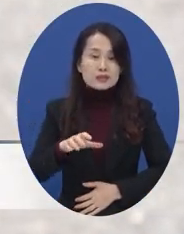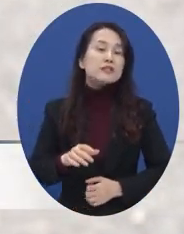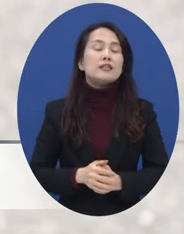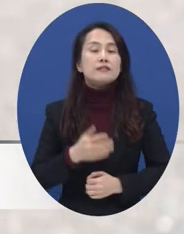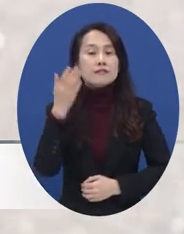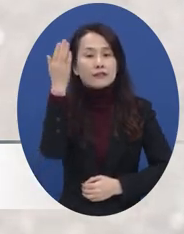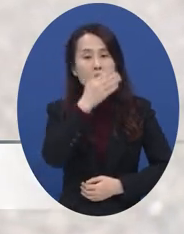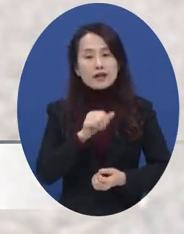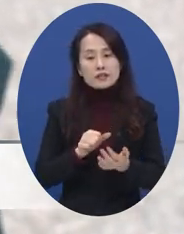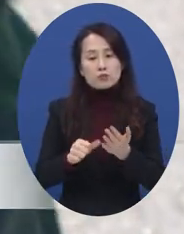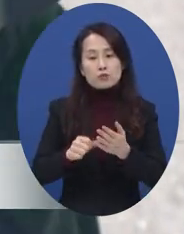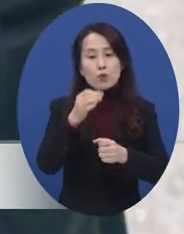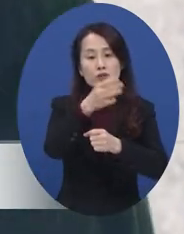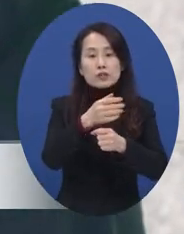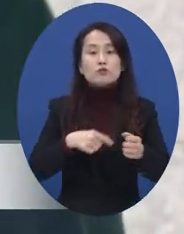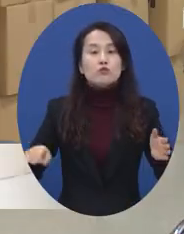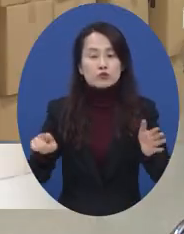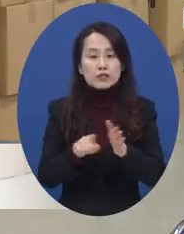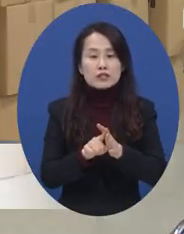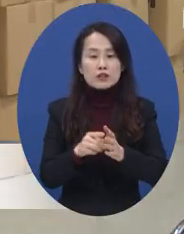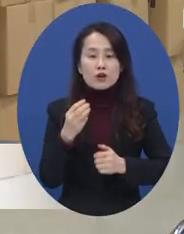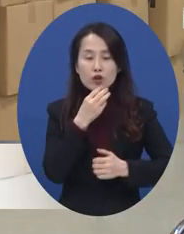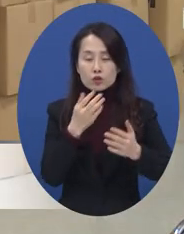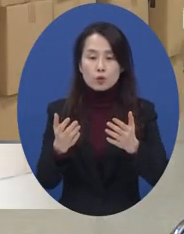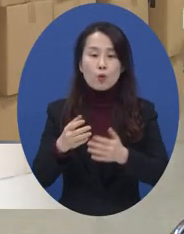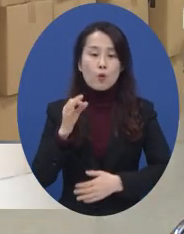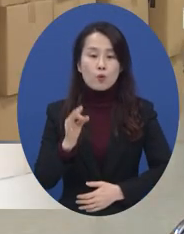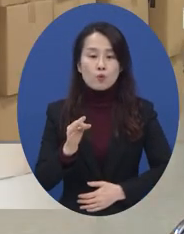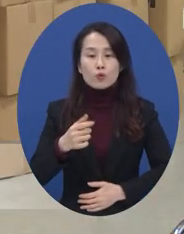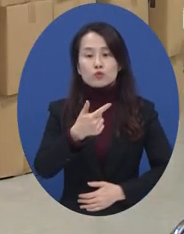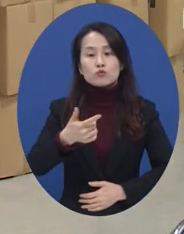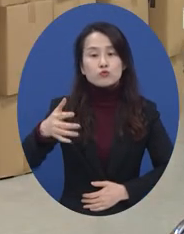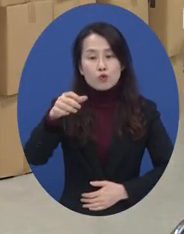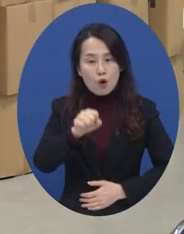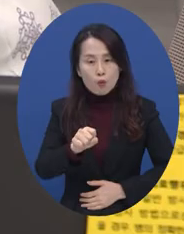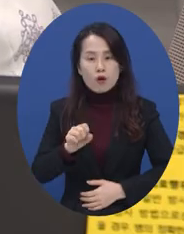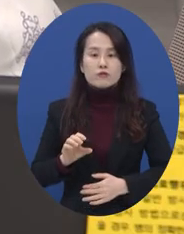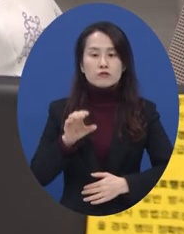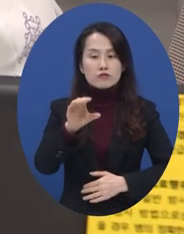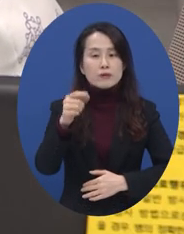손세정제, 위생용품을 구입할 수 있도록 경기도 재난관리기금 총 6억